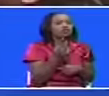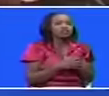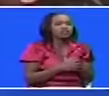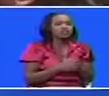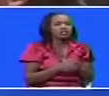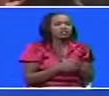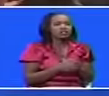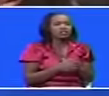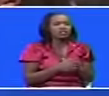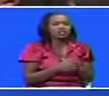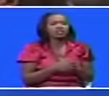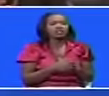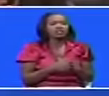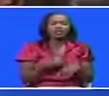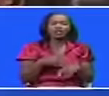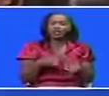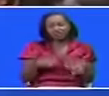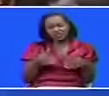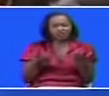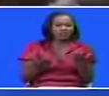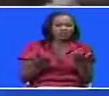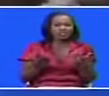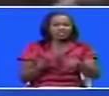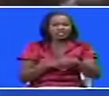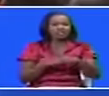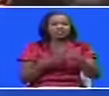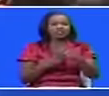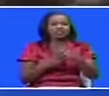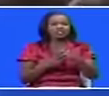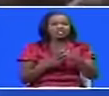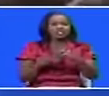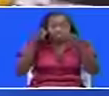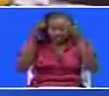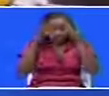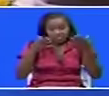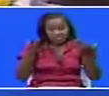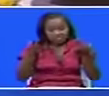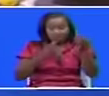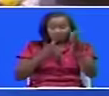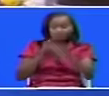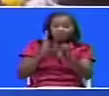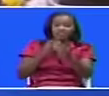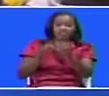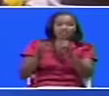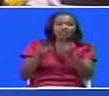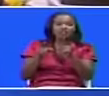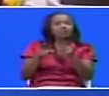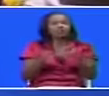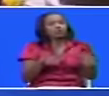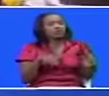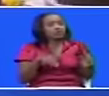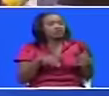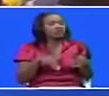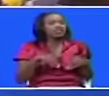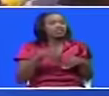shule? Naweza kufika saa 1, inalingana na venye basi naenda. Tumampa tungoje the next bus.